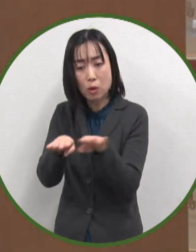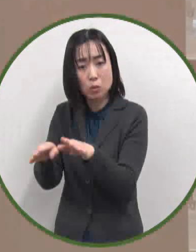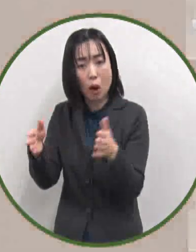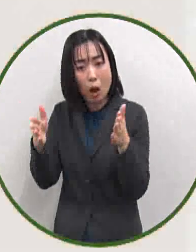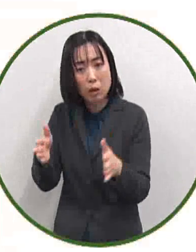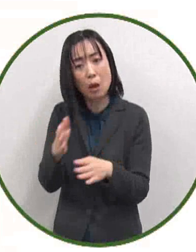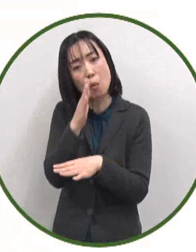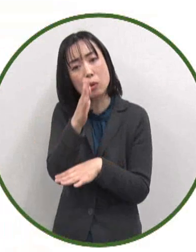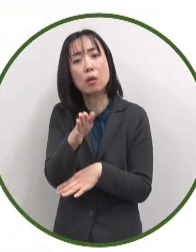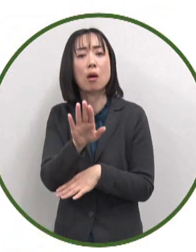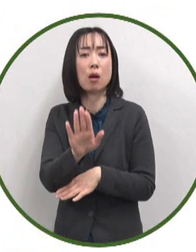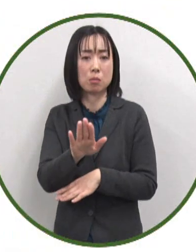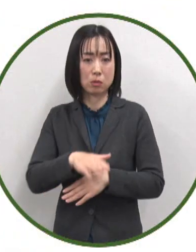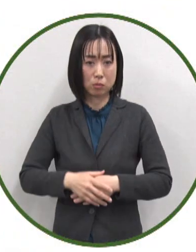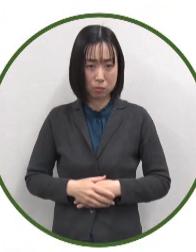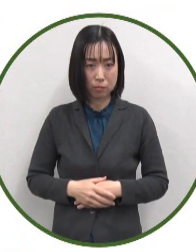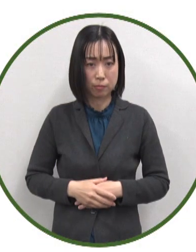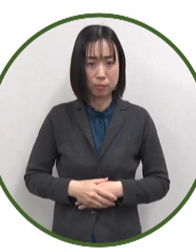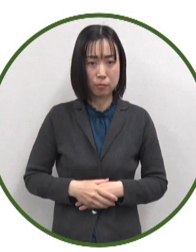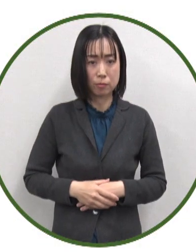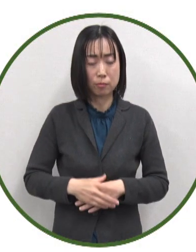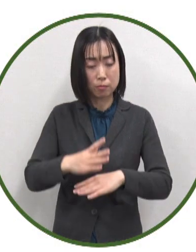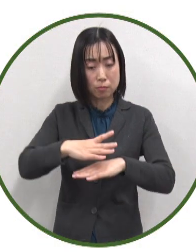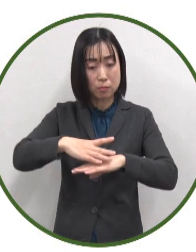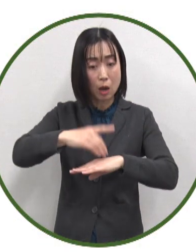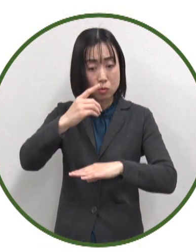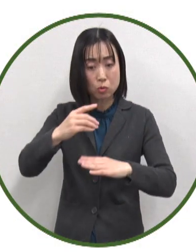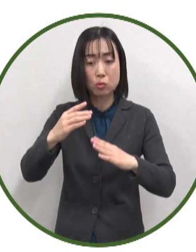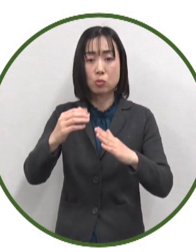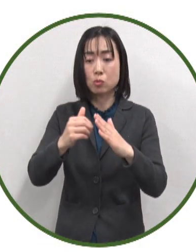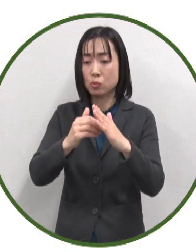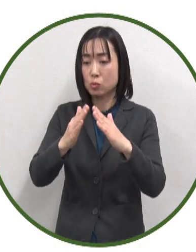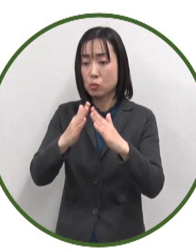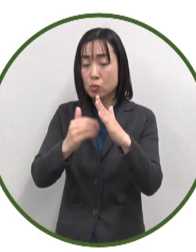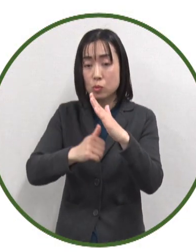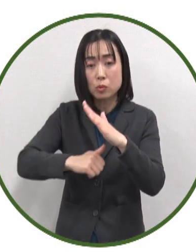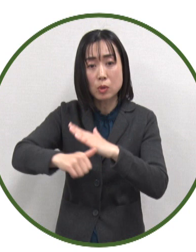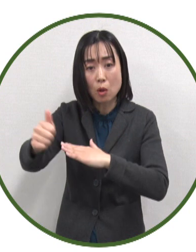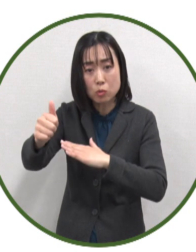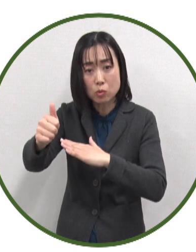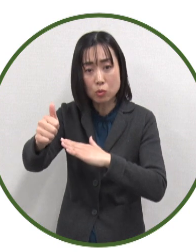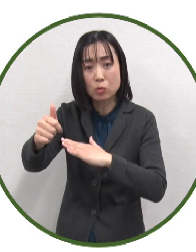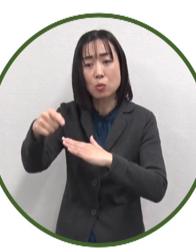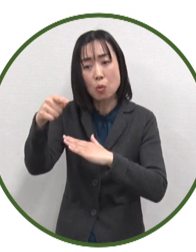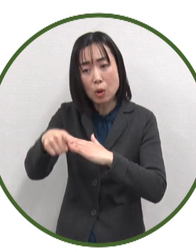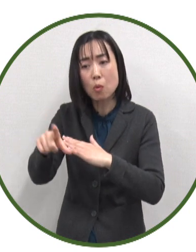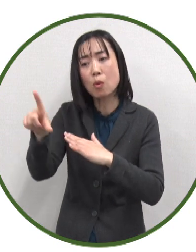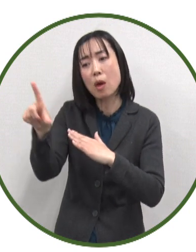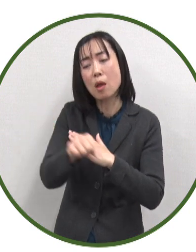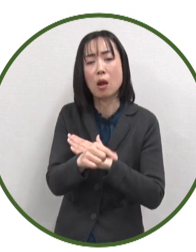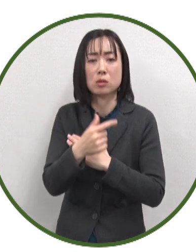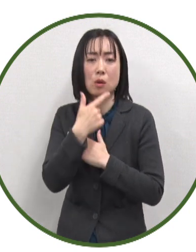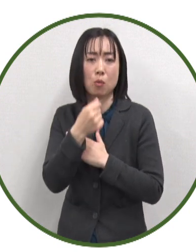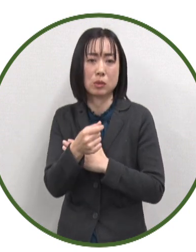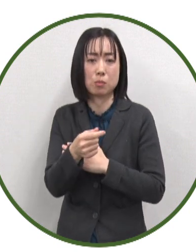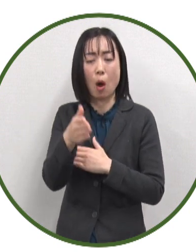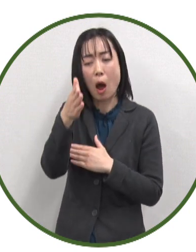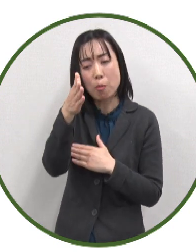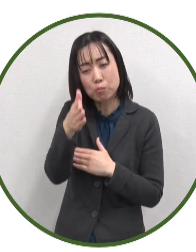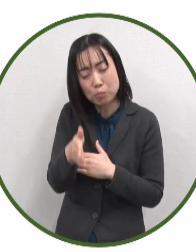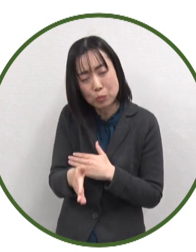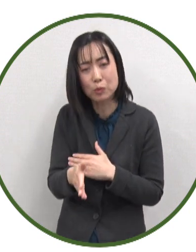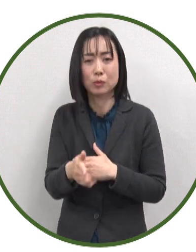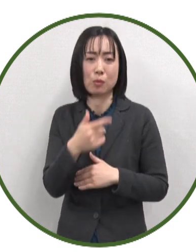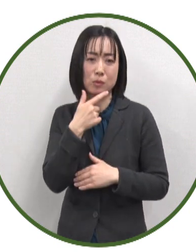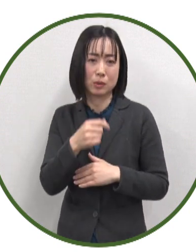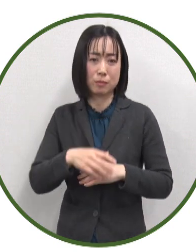います。まずは外出は半分にすることを目指してください。同居のご家族